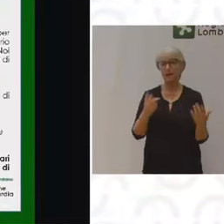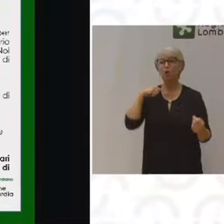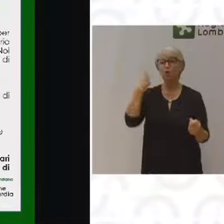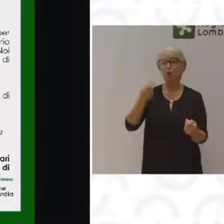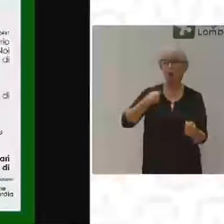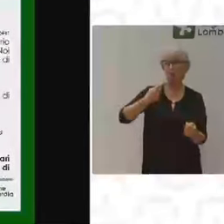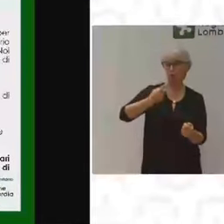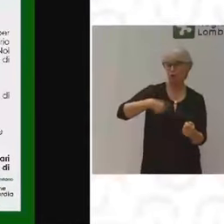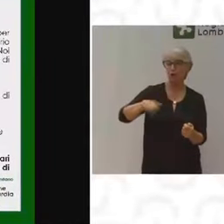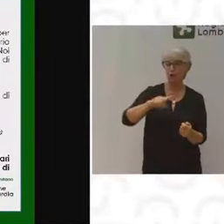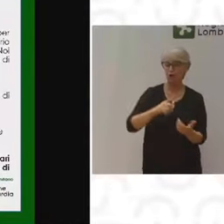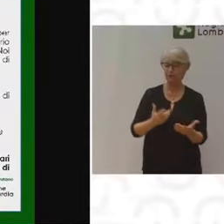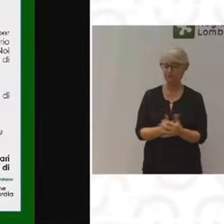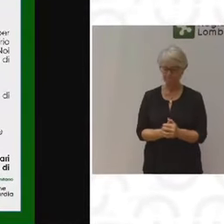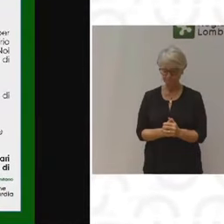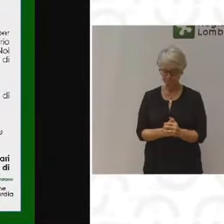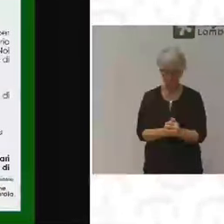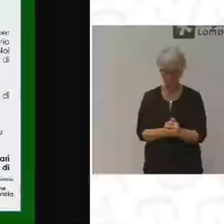e via discorrendo.